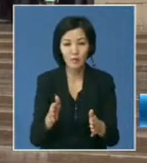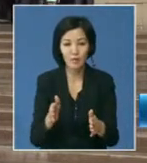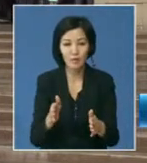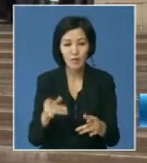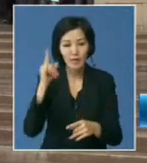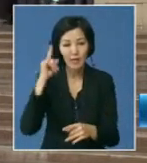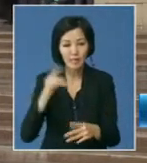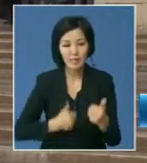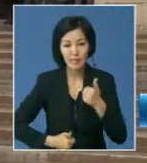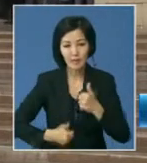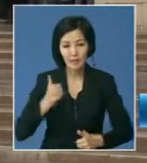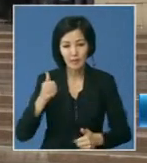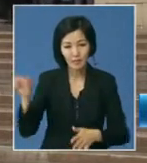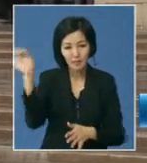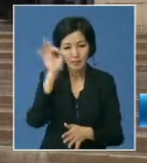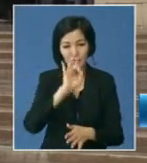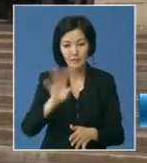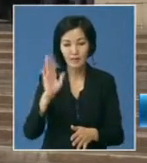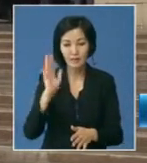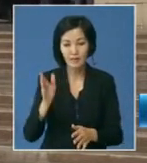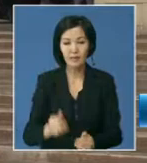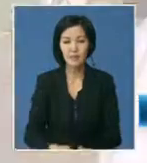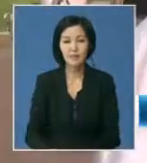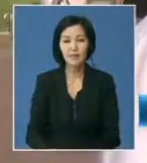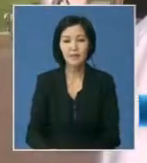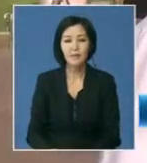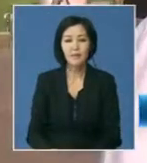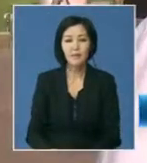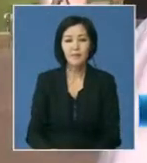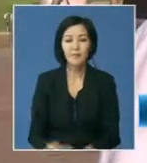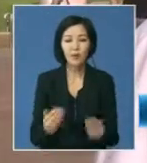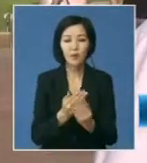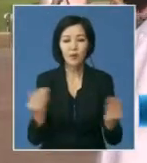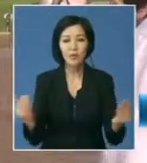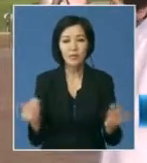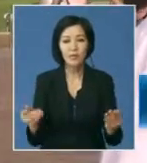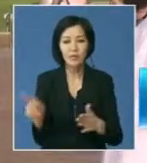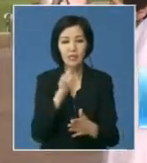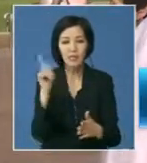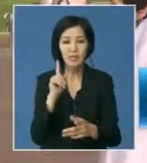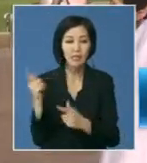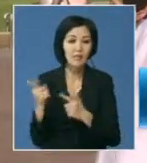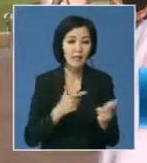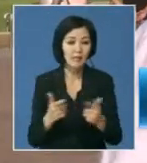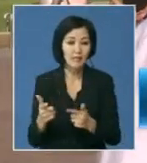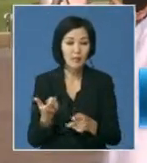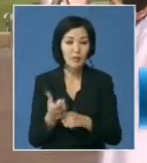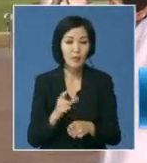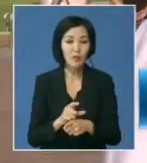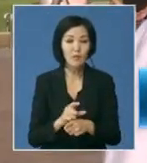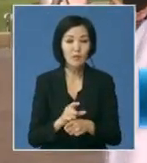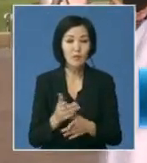мәртебесі асқақтап, өсе берсін демекпіз. Осы Экспо көрмесіне жастар дайын деп ойлаймын, өйткені біздің